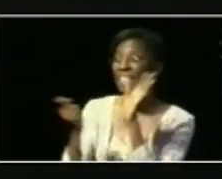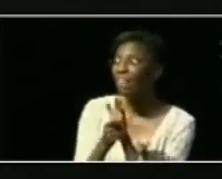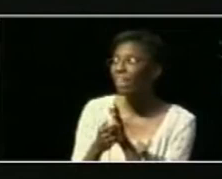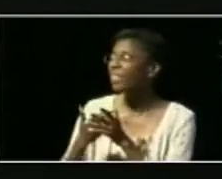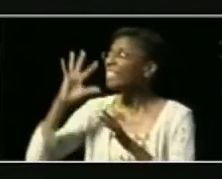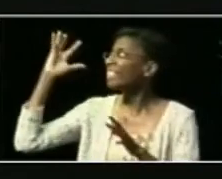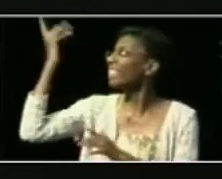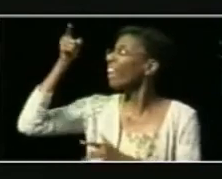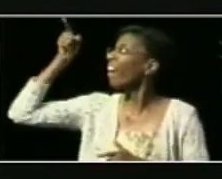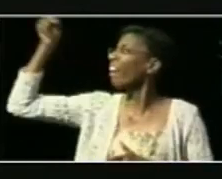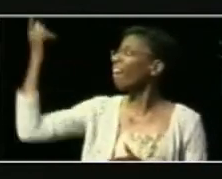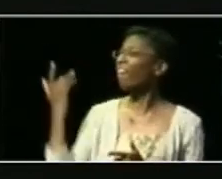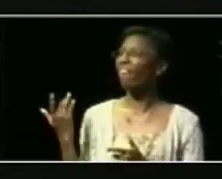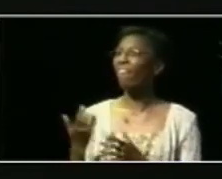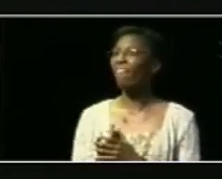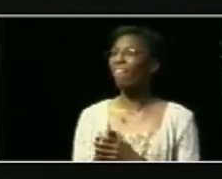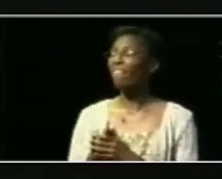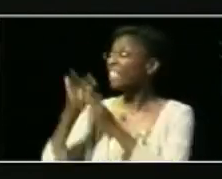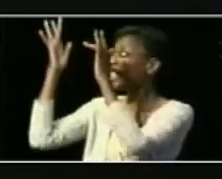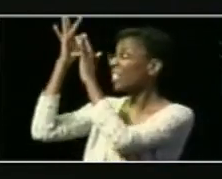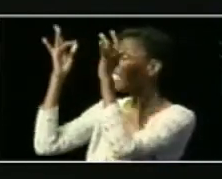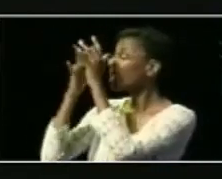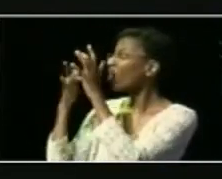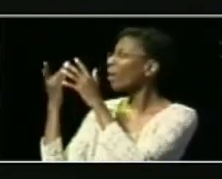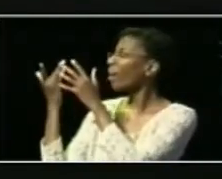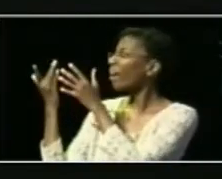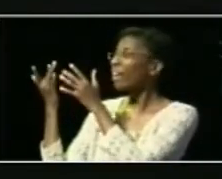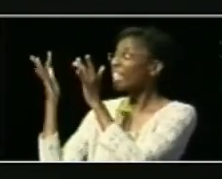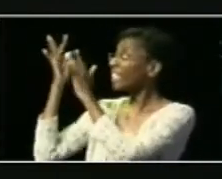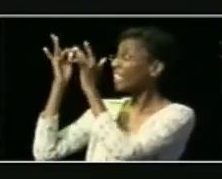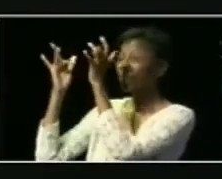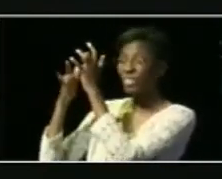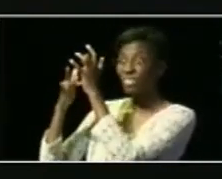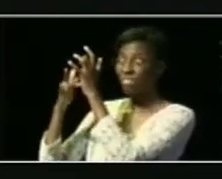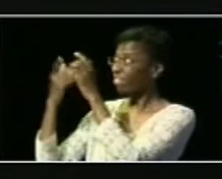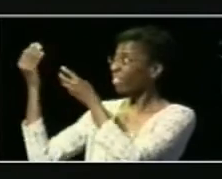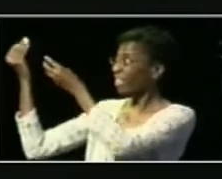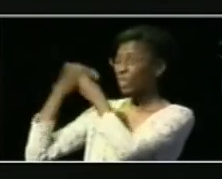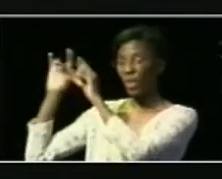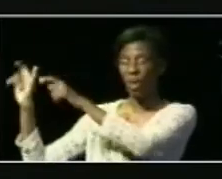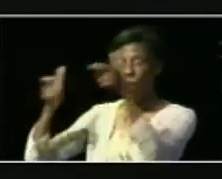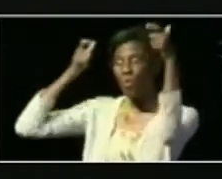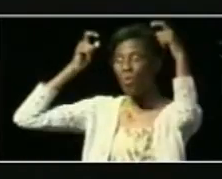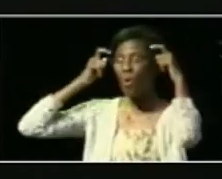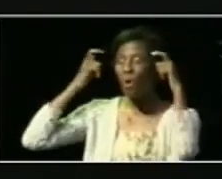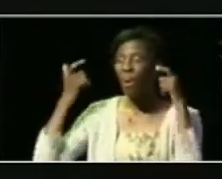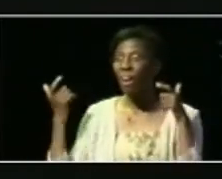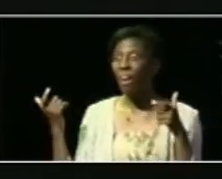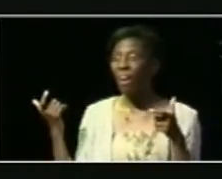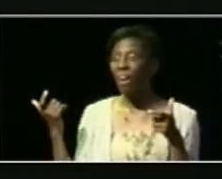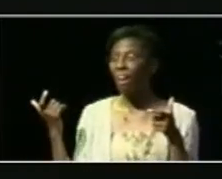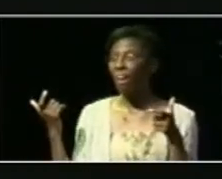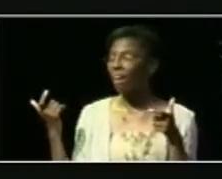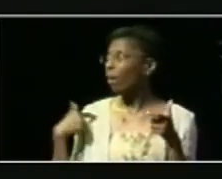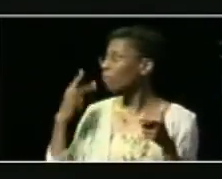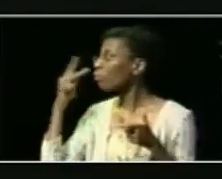ciel. And Jesus will give us crowns to wear. Jésus va nous donner des couronnes à porter. And we'll look at those crowns. Et nous